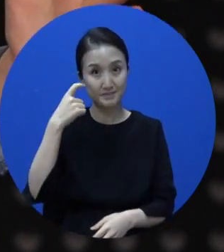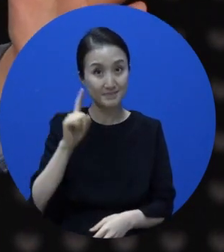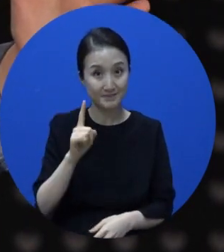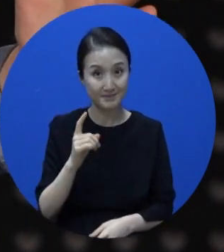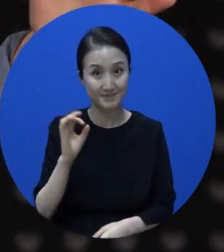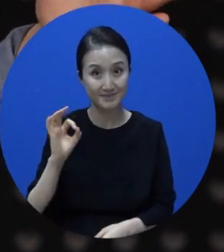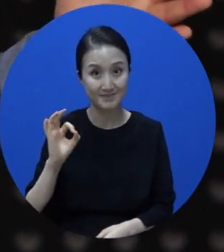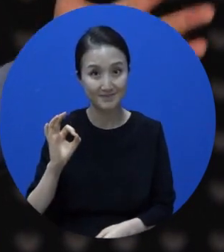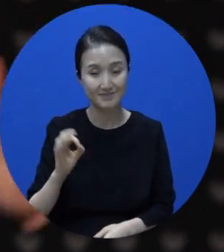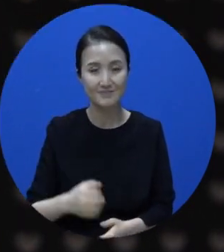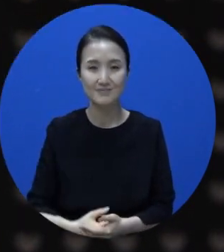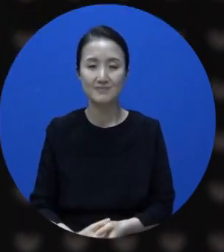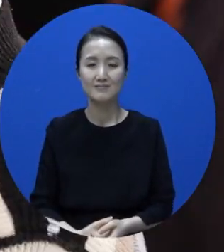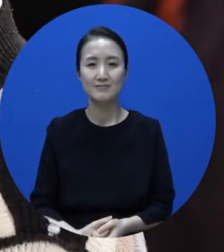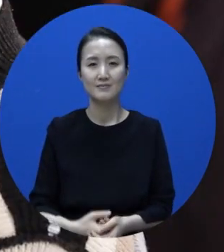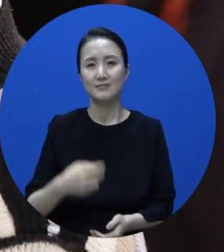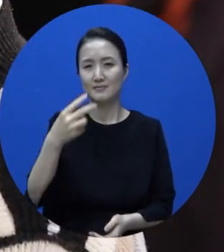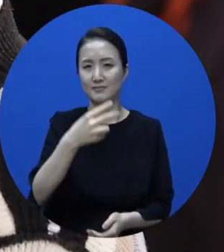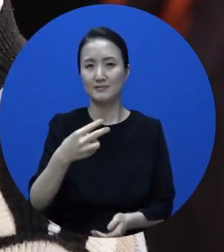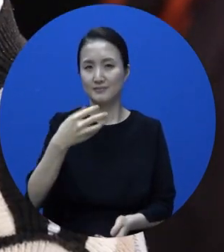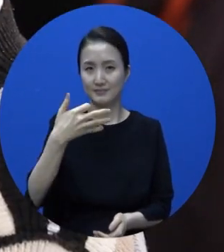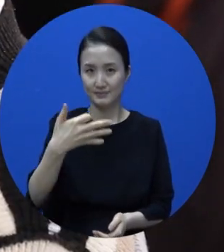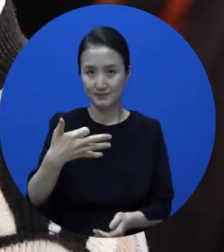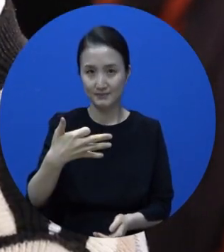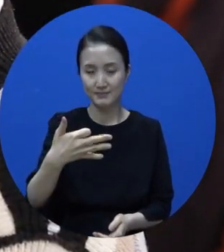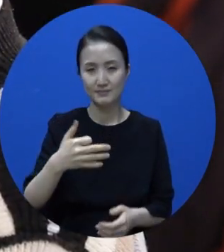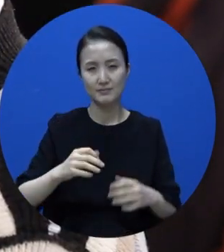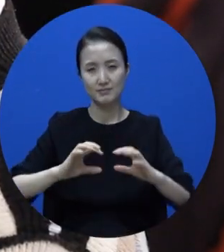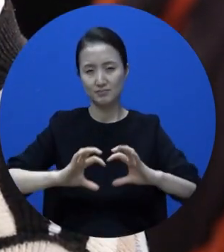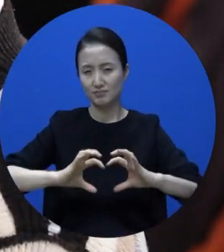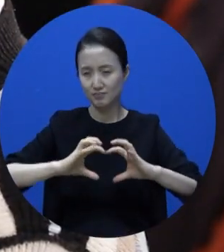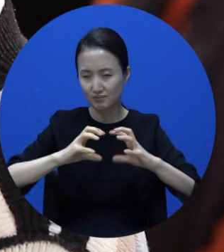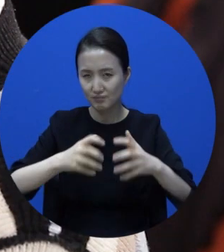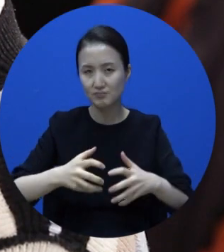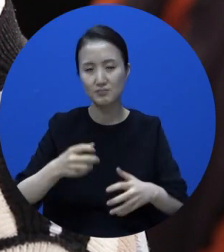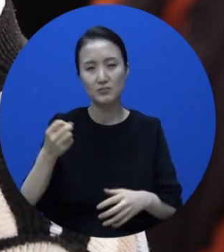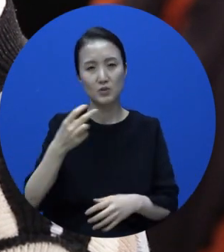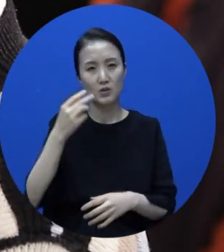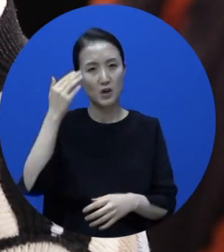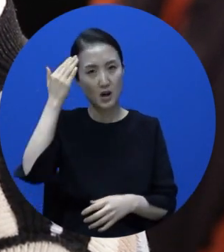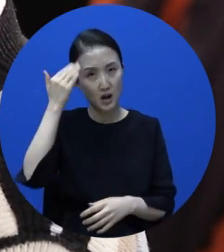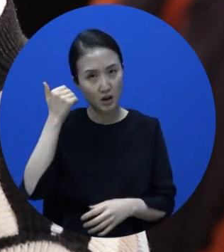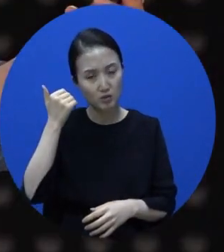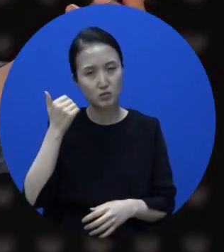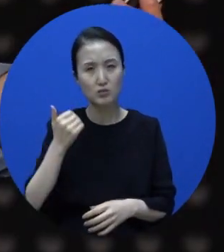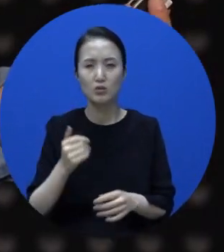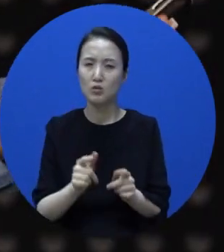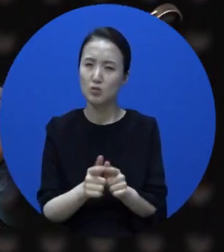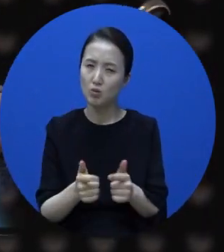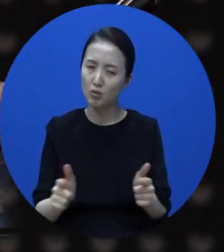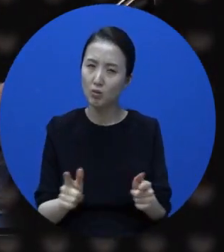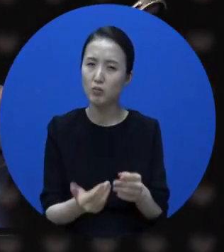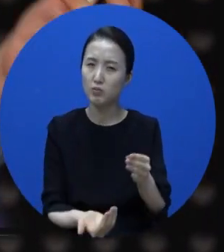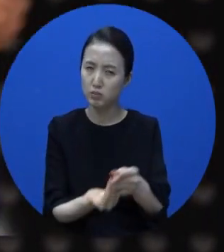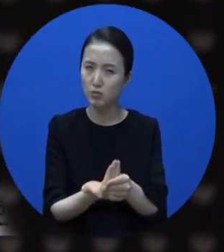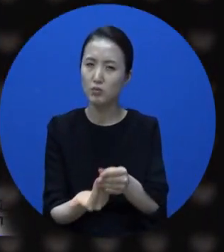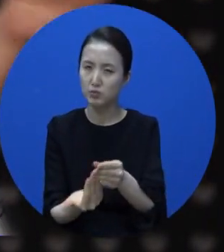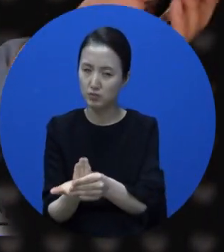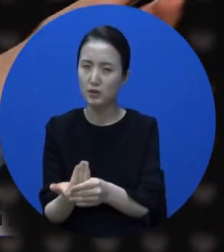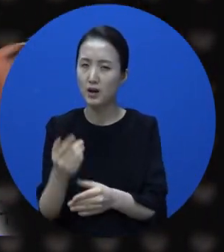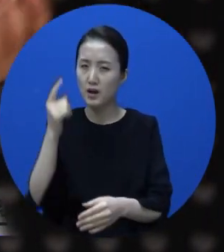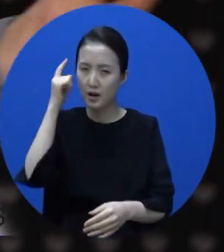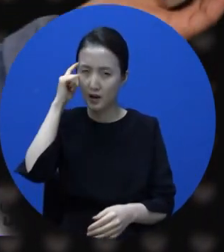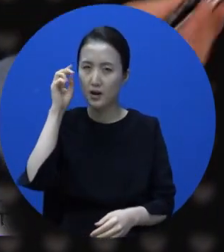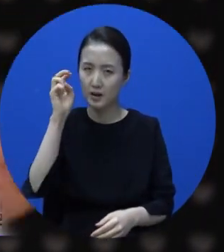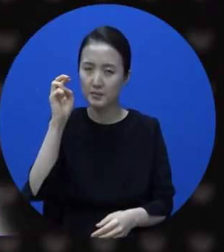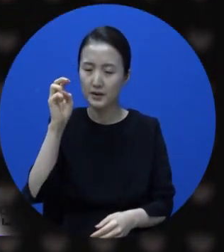경제가 들여다 보이십니까 2019년 에 세계적으로 국내적으로 어떤